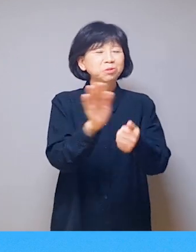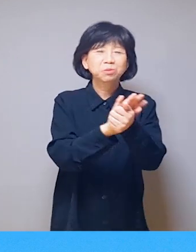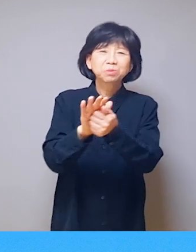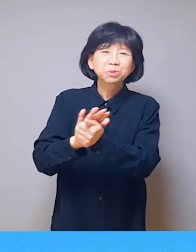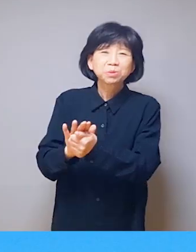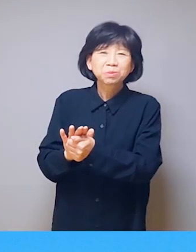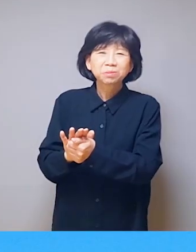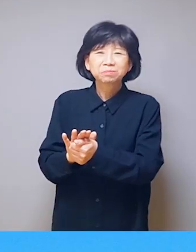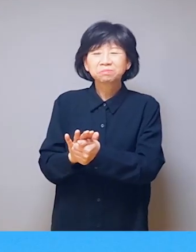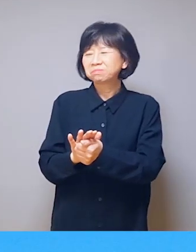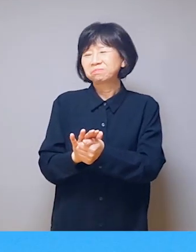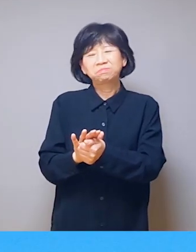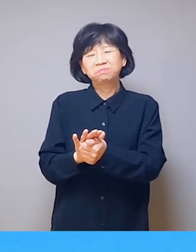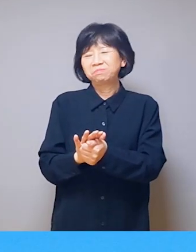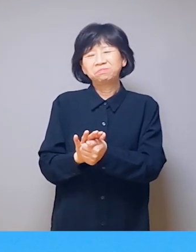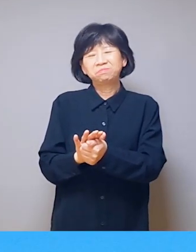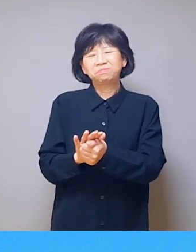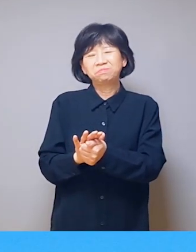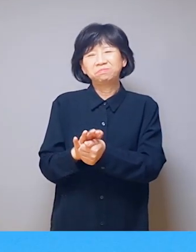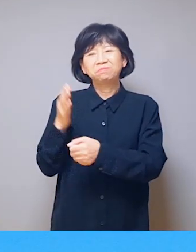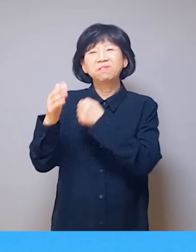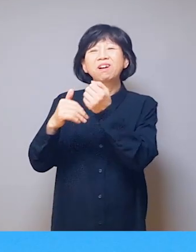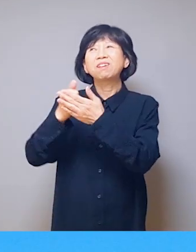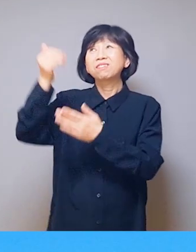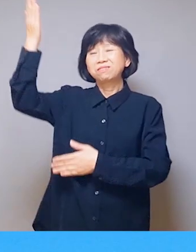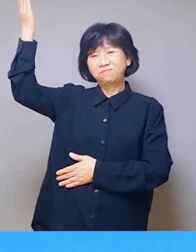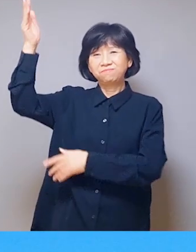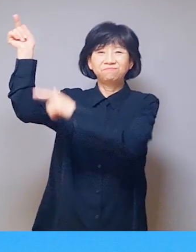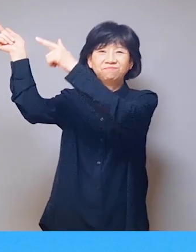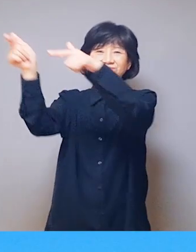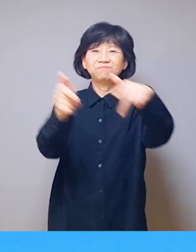위로받으시겠어요? 아니더라고요.